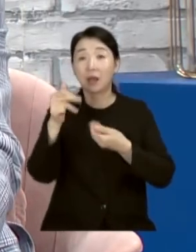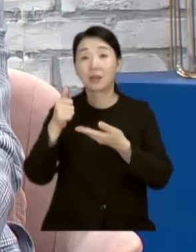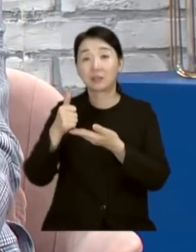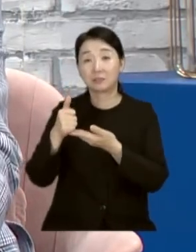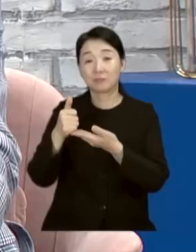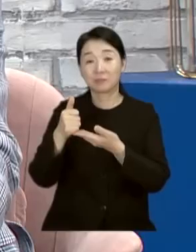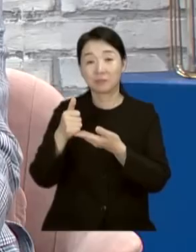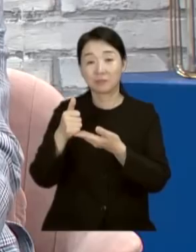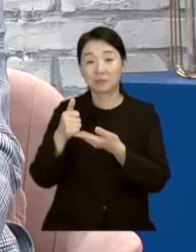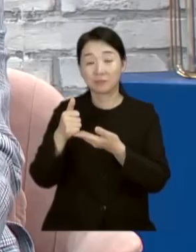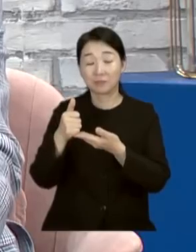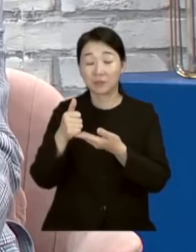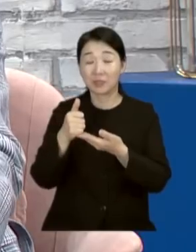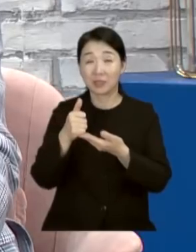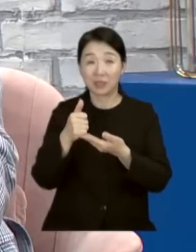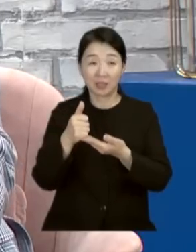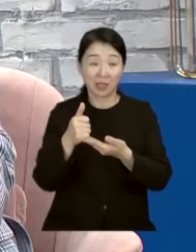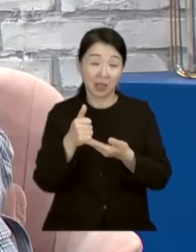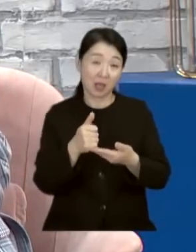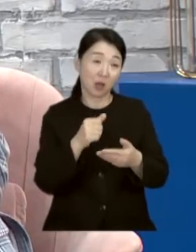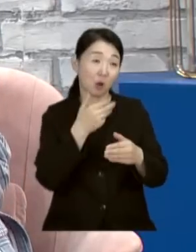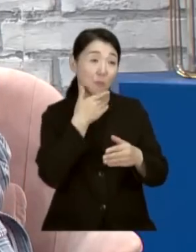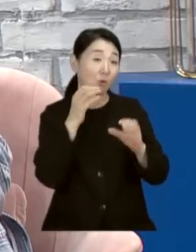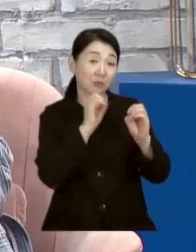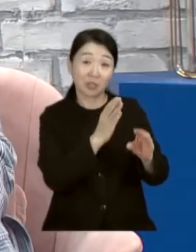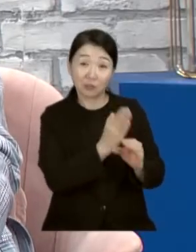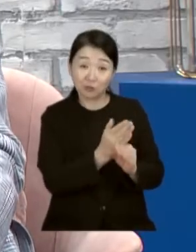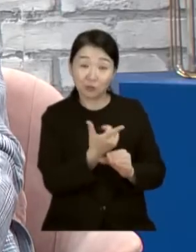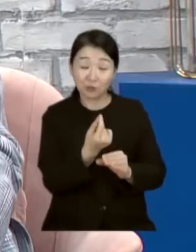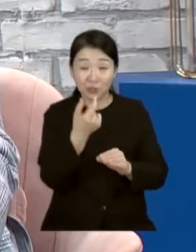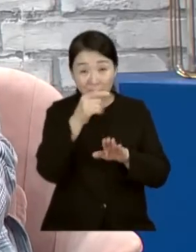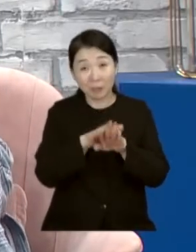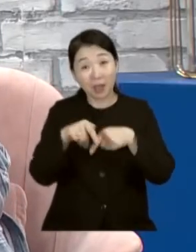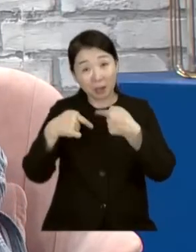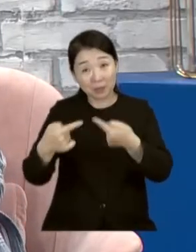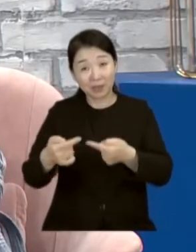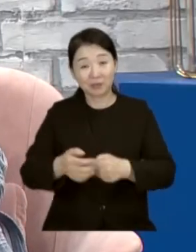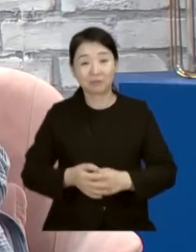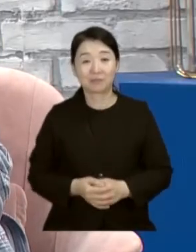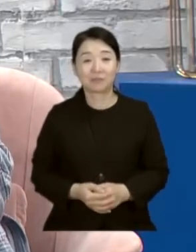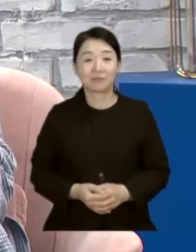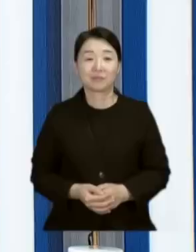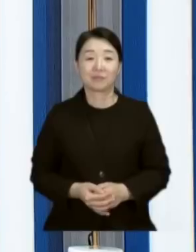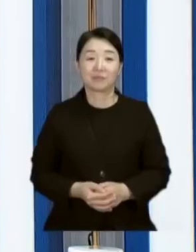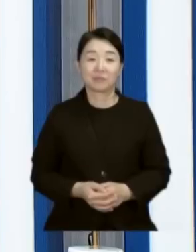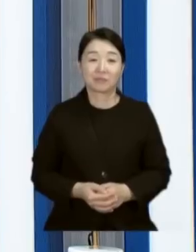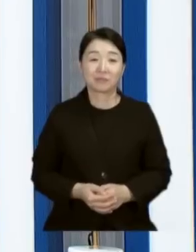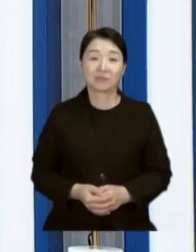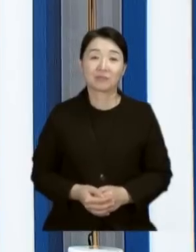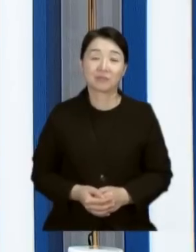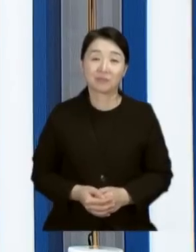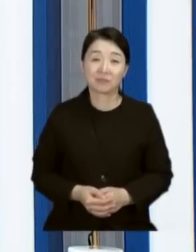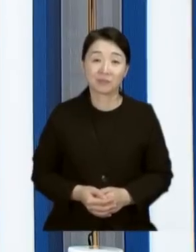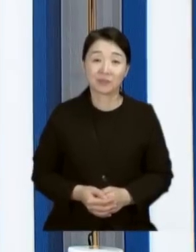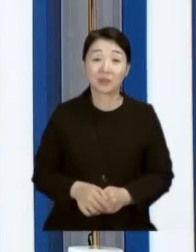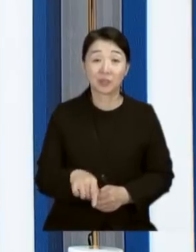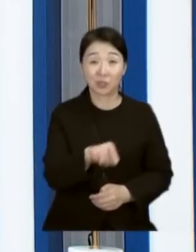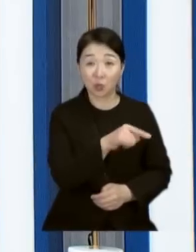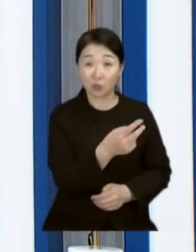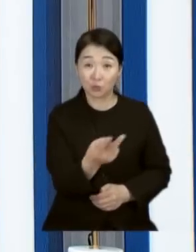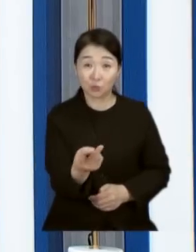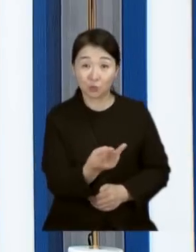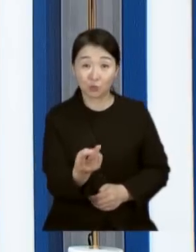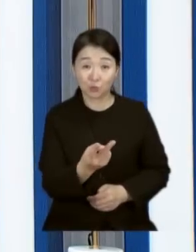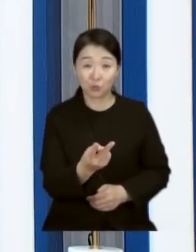엄마가 전하고 있어요? 전했어요? 그럼요. 그리고 예배도 저는, 같이 드려요? 그럼? 네, 저는 너희들은 다른